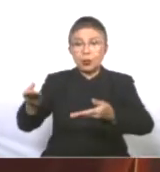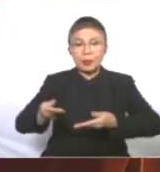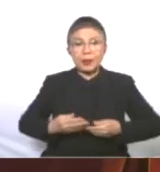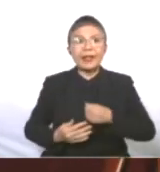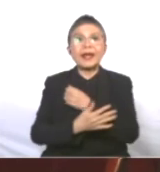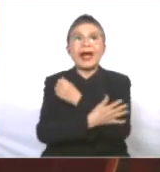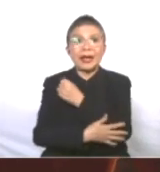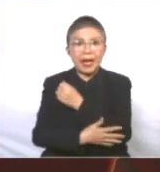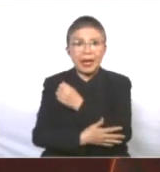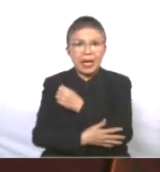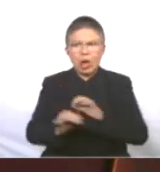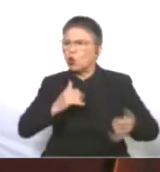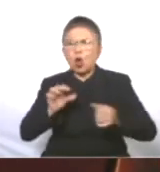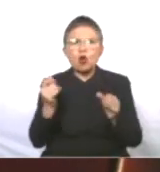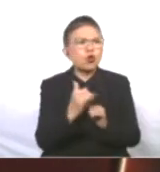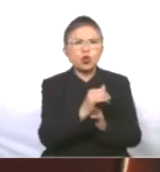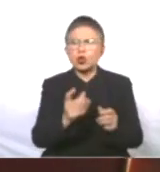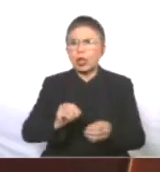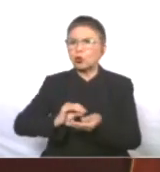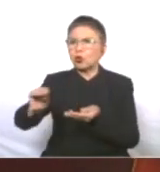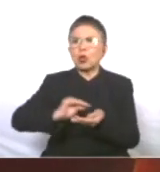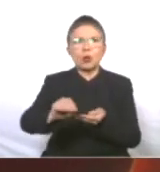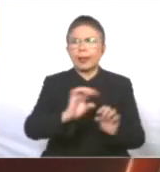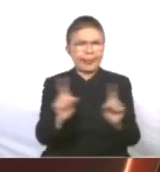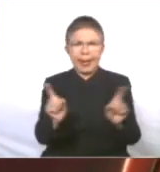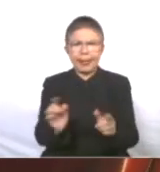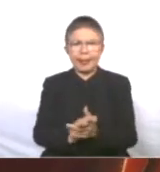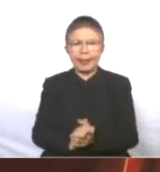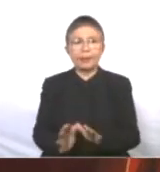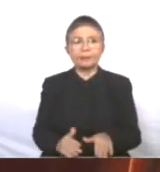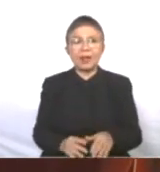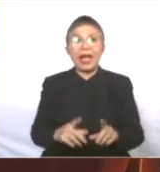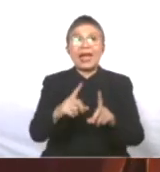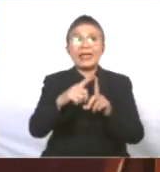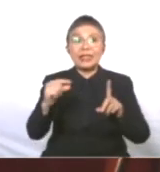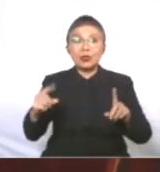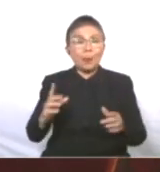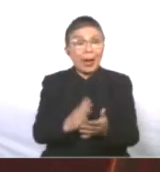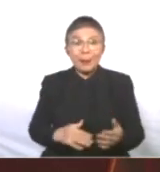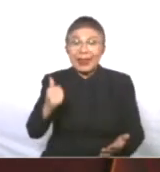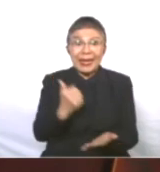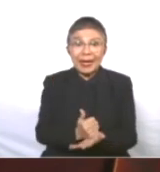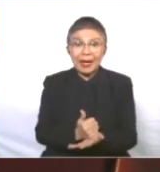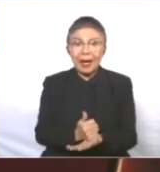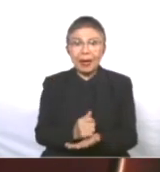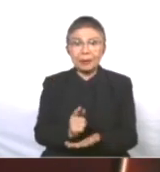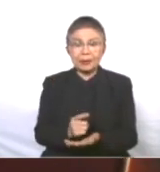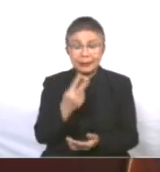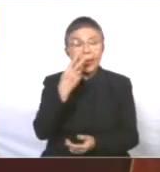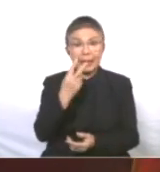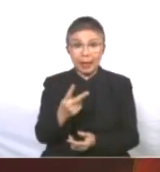tidak akan mengurusi lagi masalah pengeluaran. Lalu sekali lagi digitalisasi penting. Saya